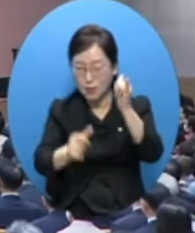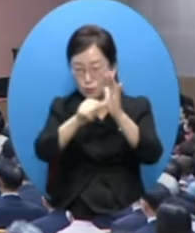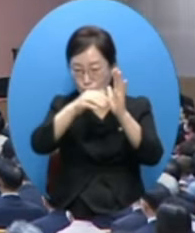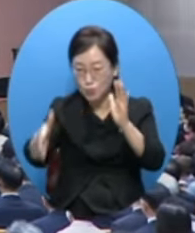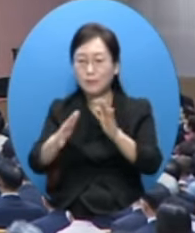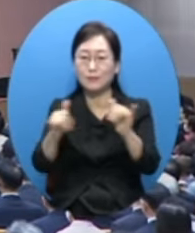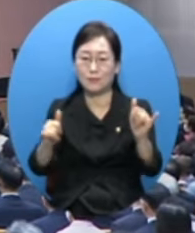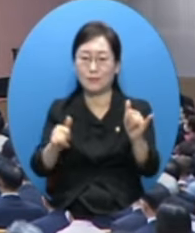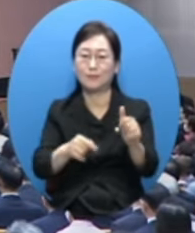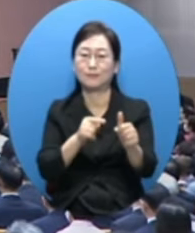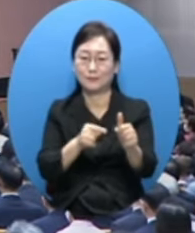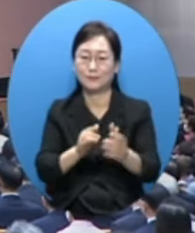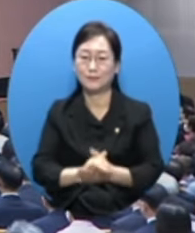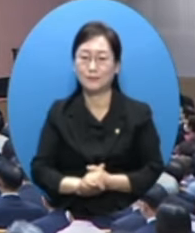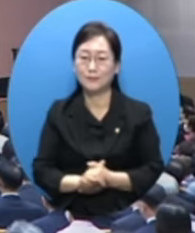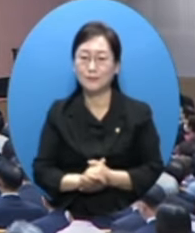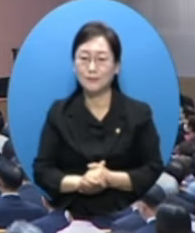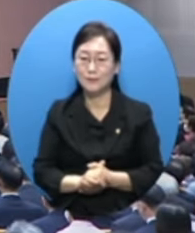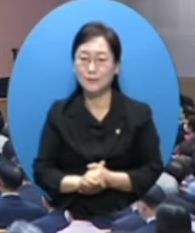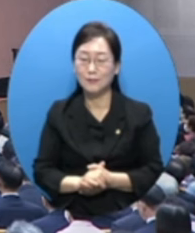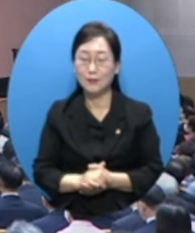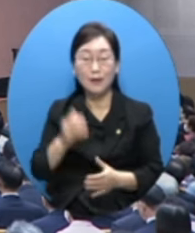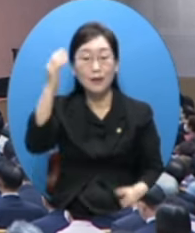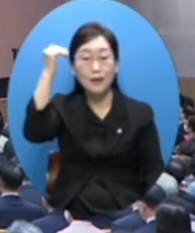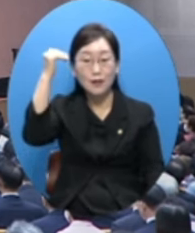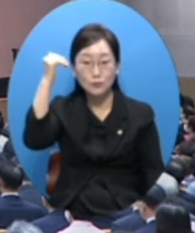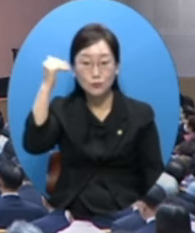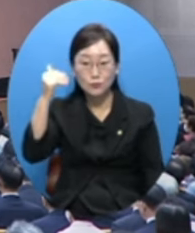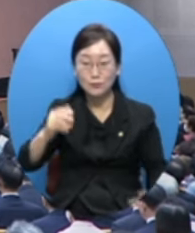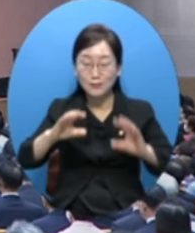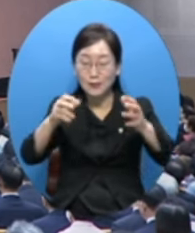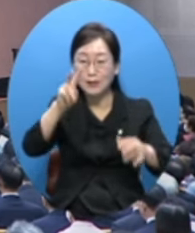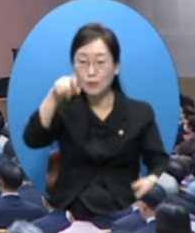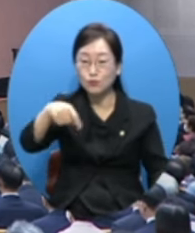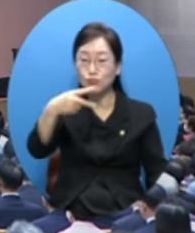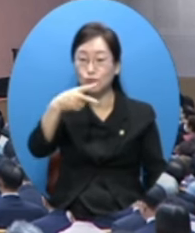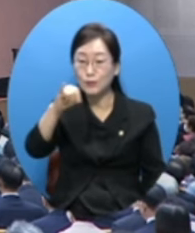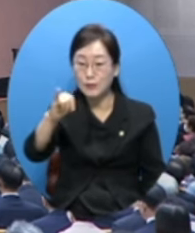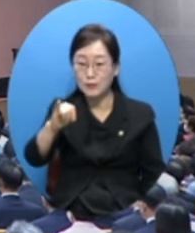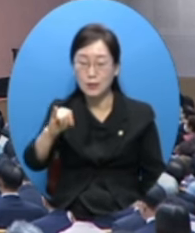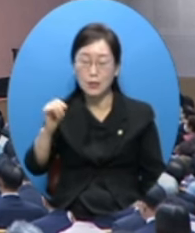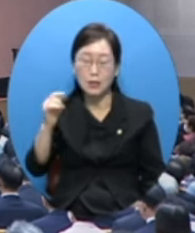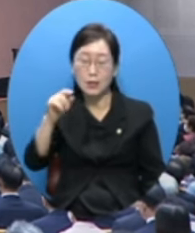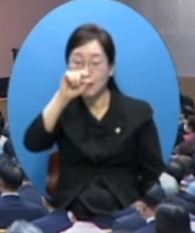이름이 남겨지게 되었습니다. 한국의 무디 목사라고 불려지는 이 목사님은